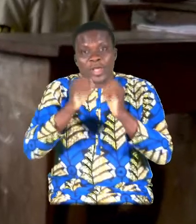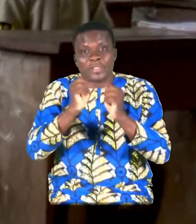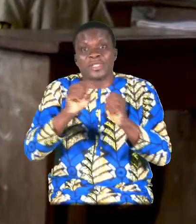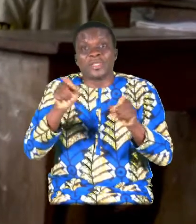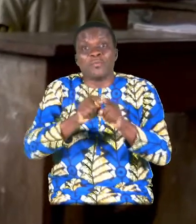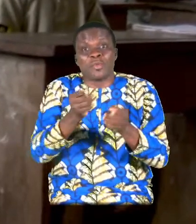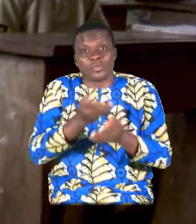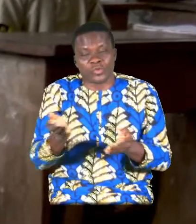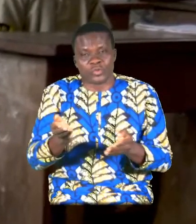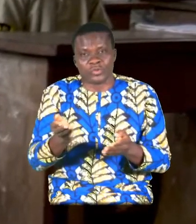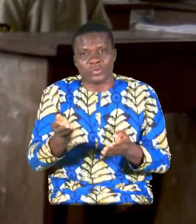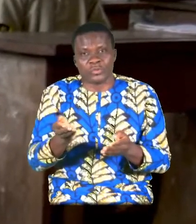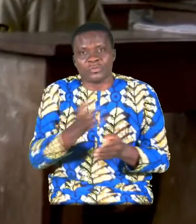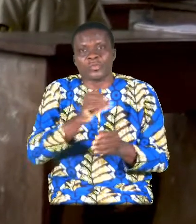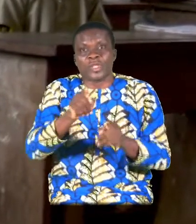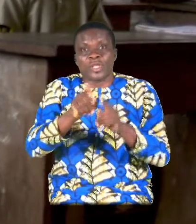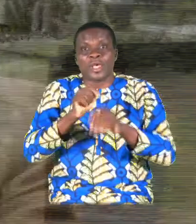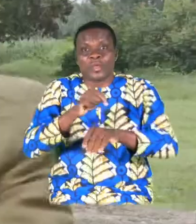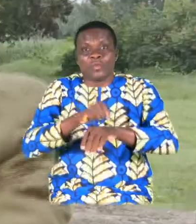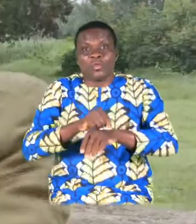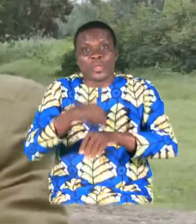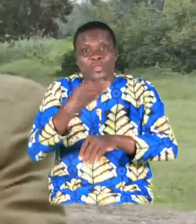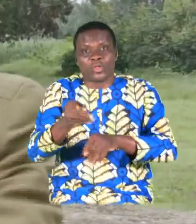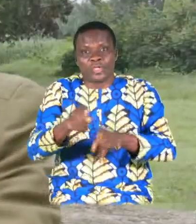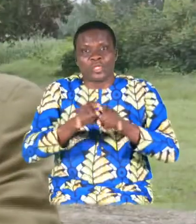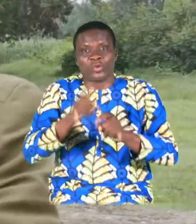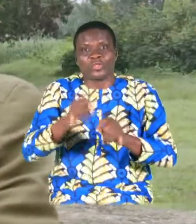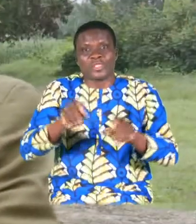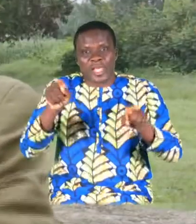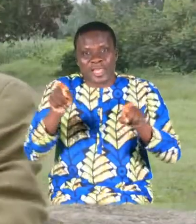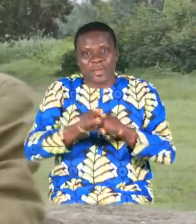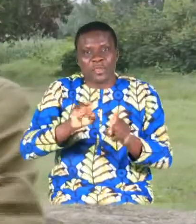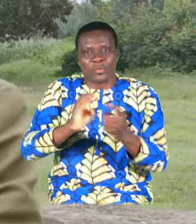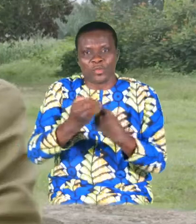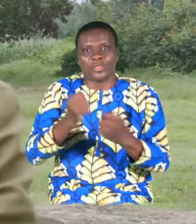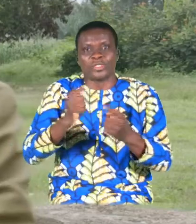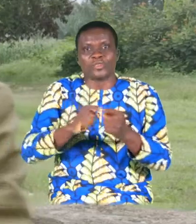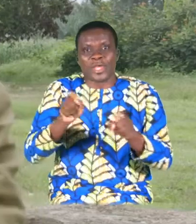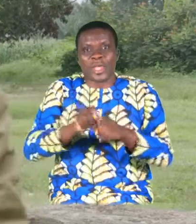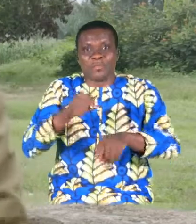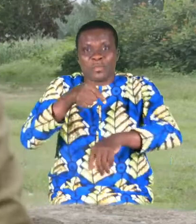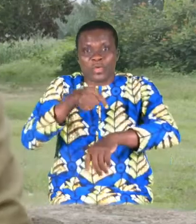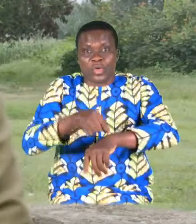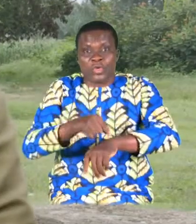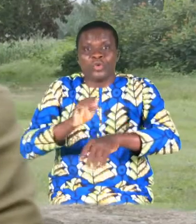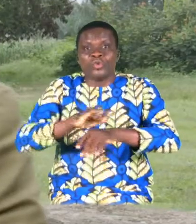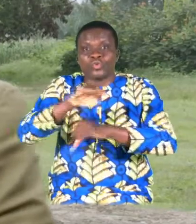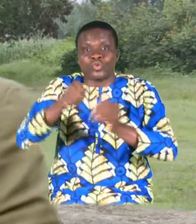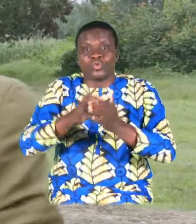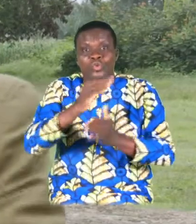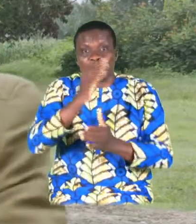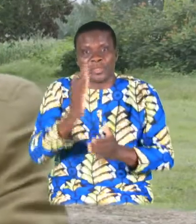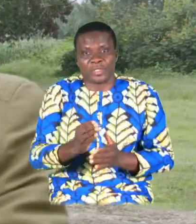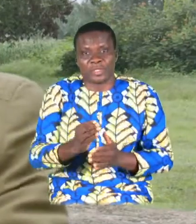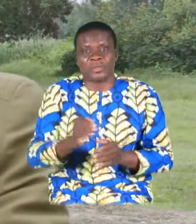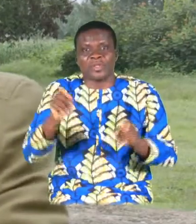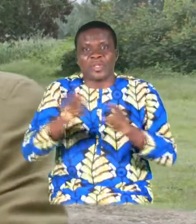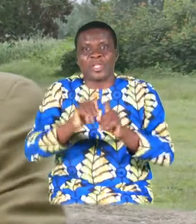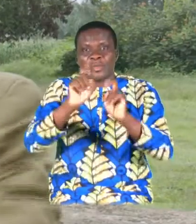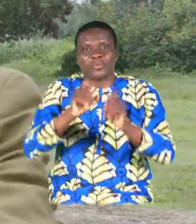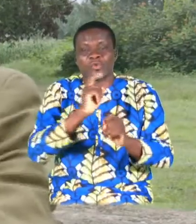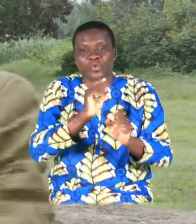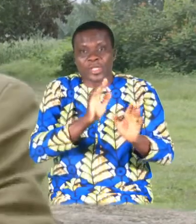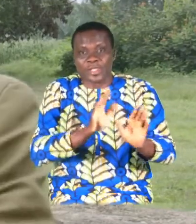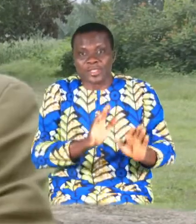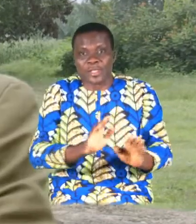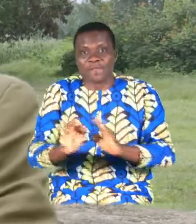épreuves. Et à un moment donné aussi, dans les mêmes conditions, à la même heure, sur toute l'étendue du territoire, les mêmes épreuves seront en train